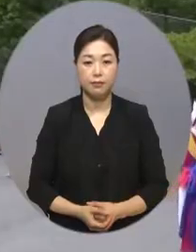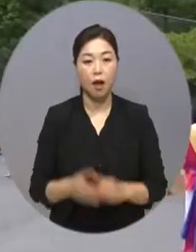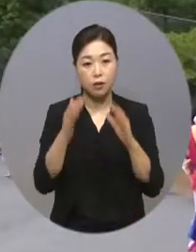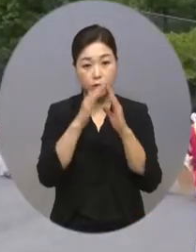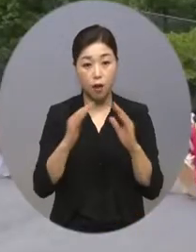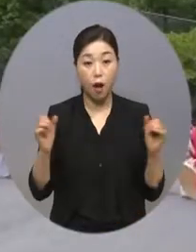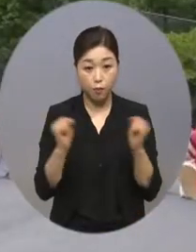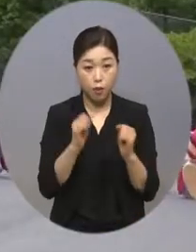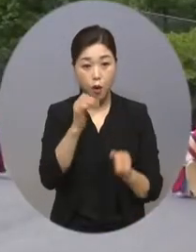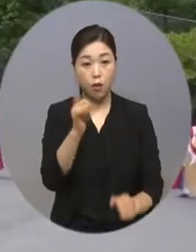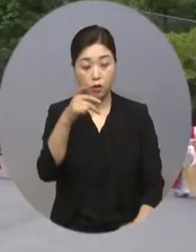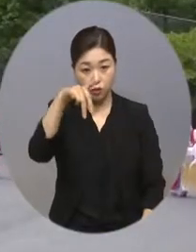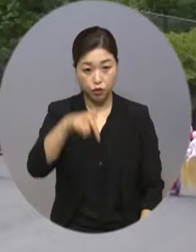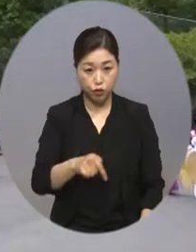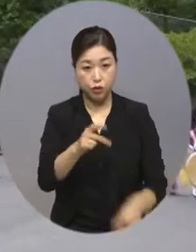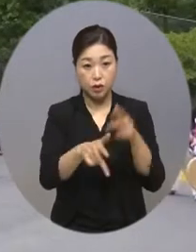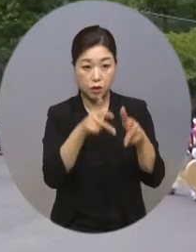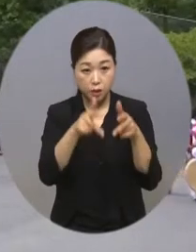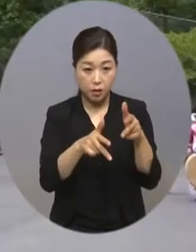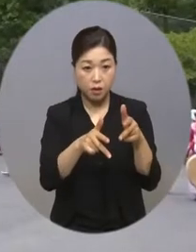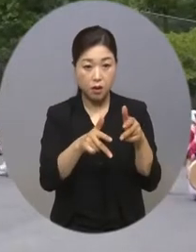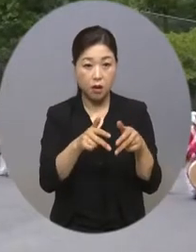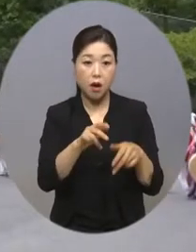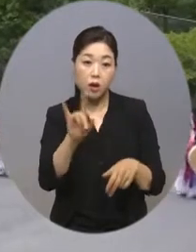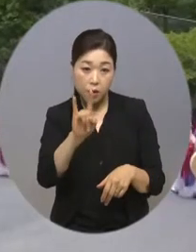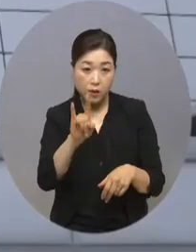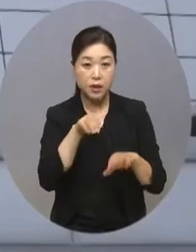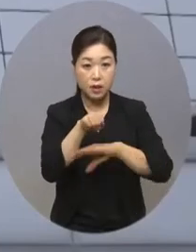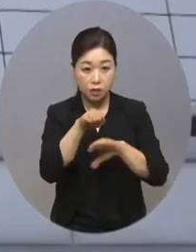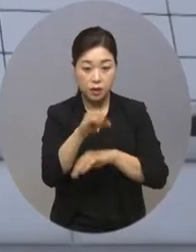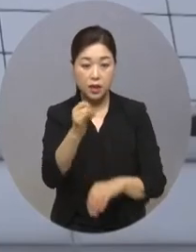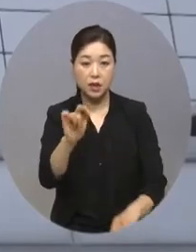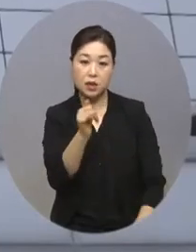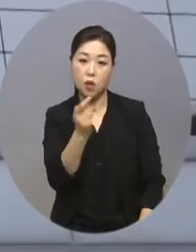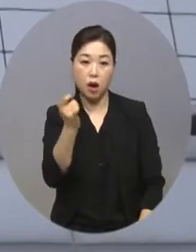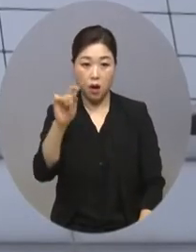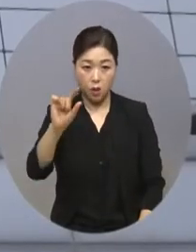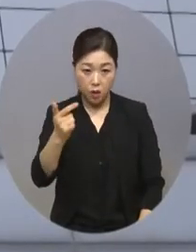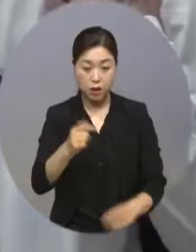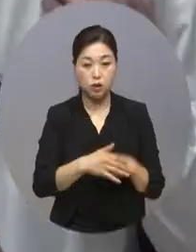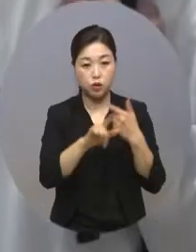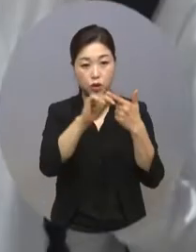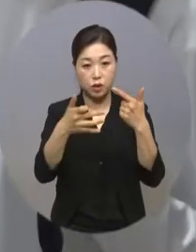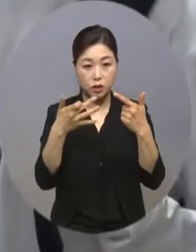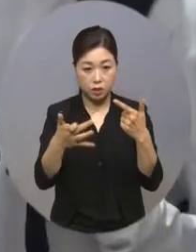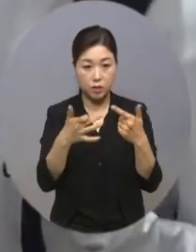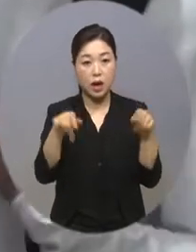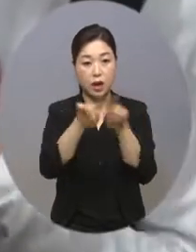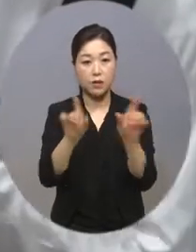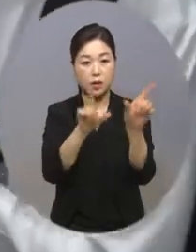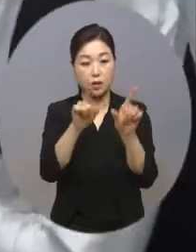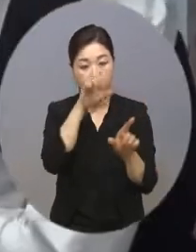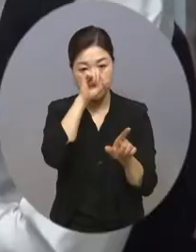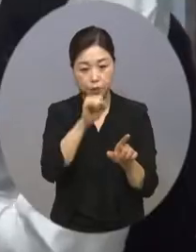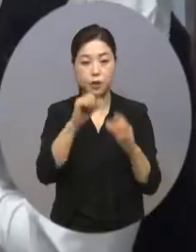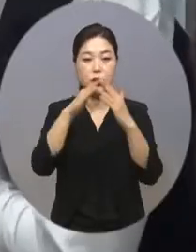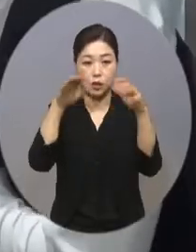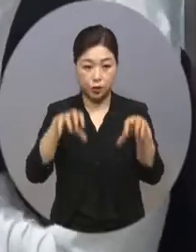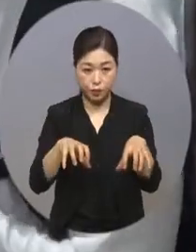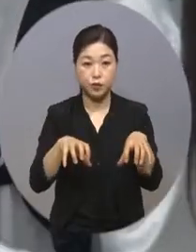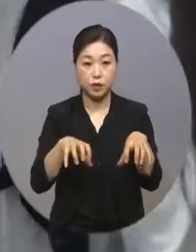전라북도 완주산업단지 현대자동차 인화관에서는 지난 6월 19일 더불어 사는 좋은 이웃이